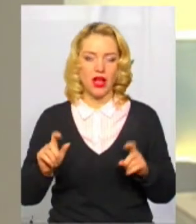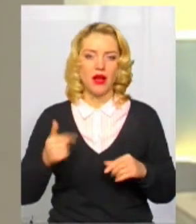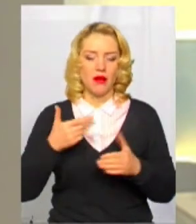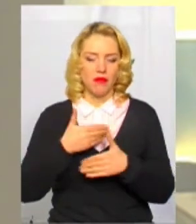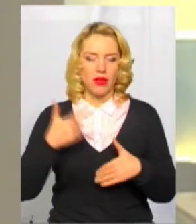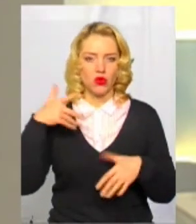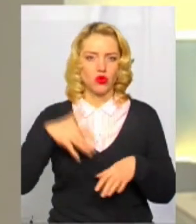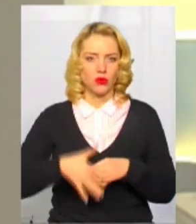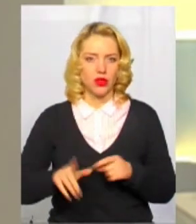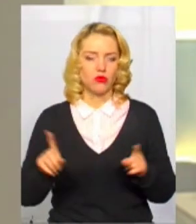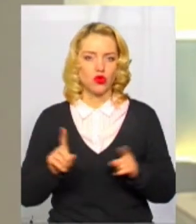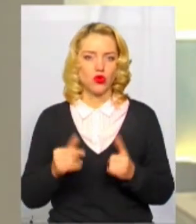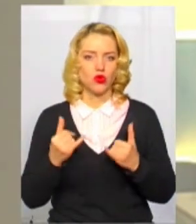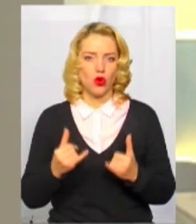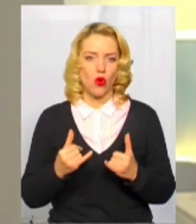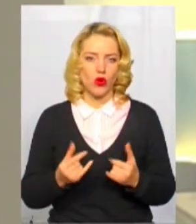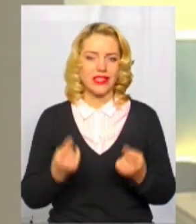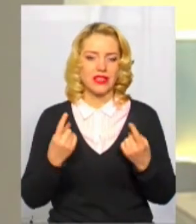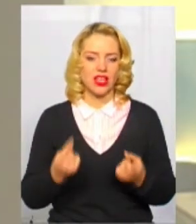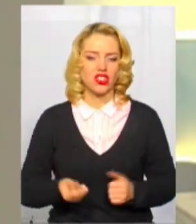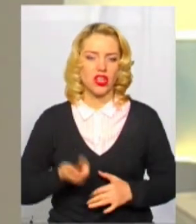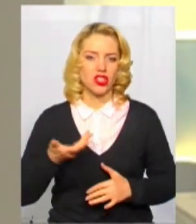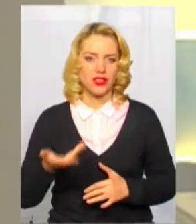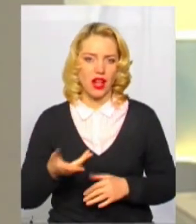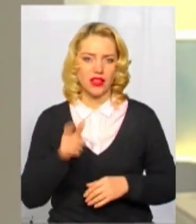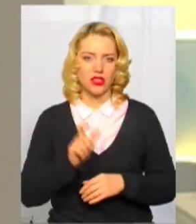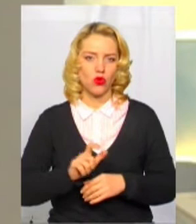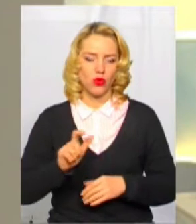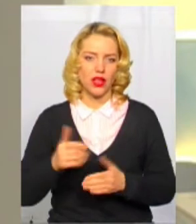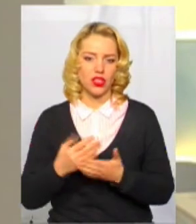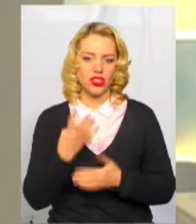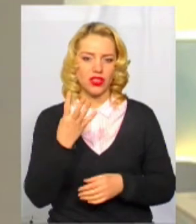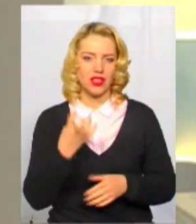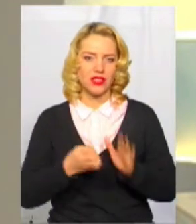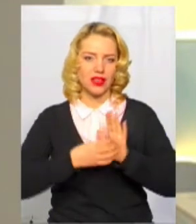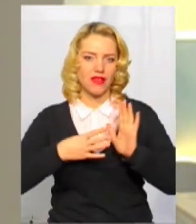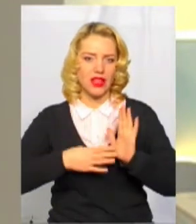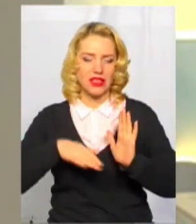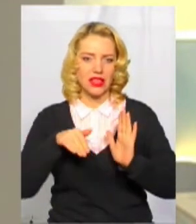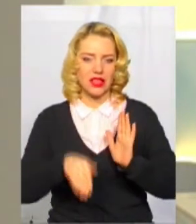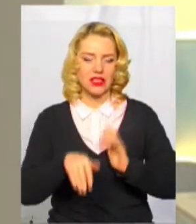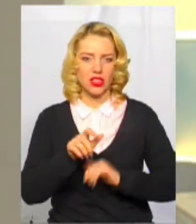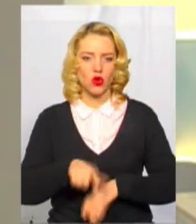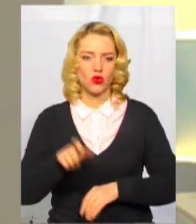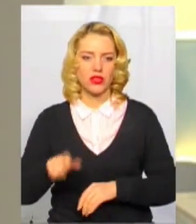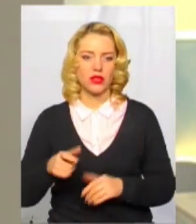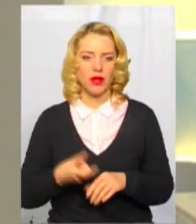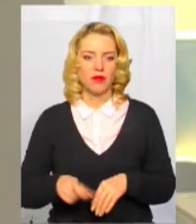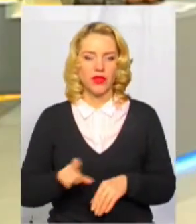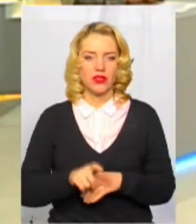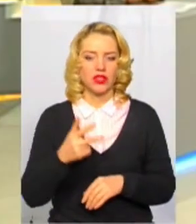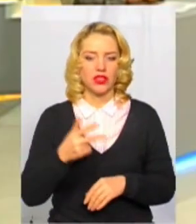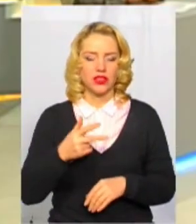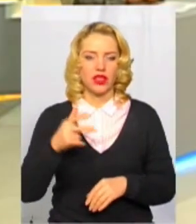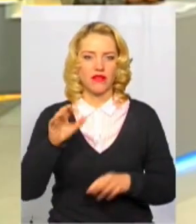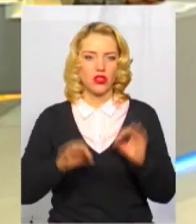розуміємо, сьогодні значна чисельність людей, це десь біля 419 тисяч осіб, або більше